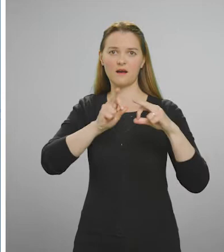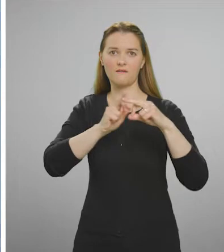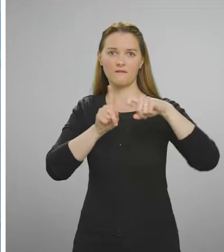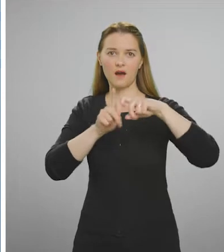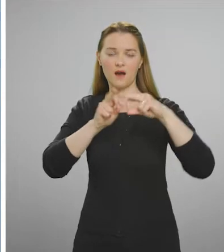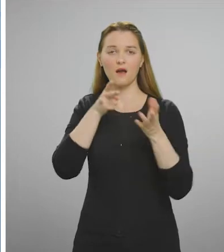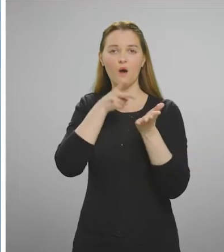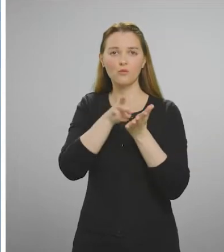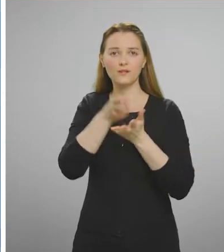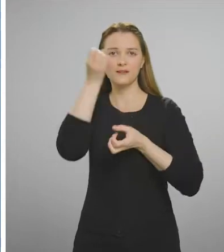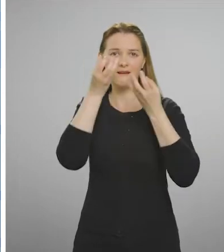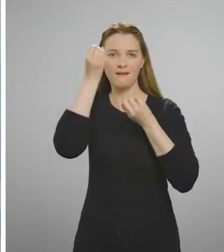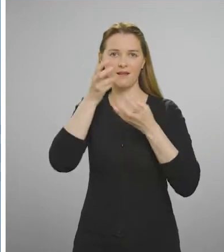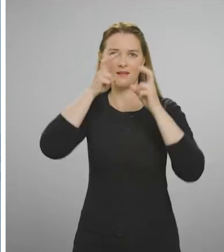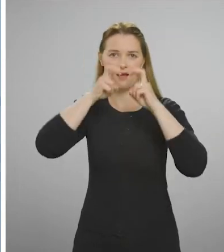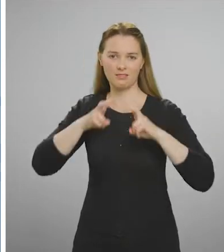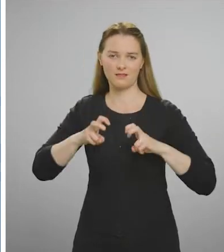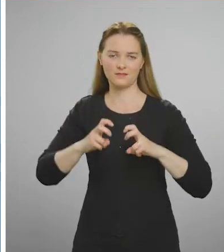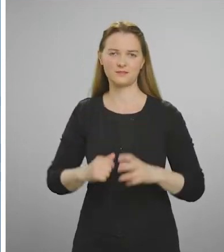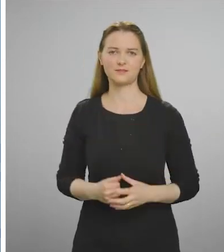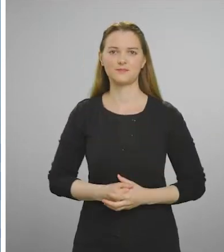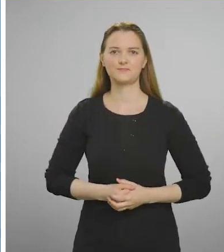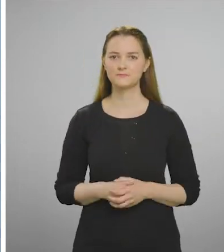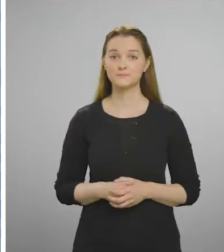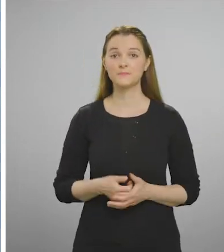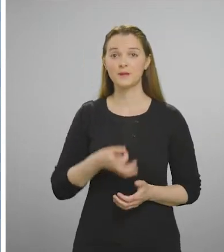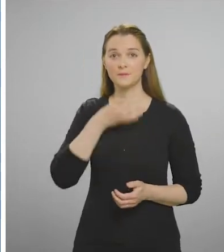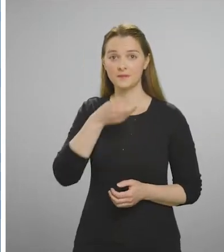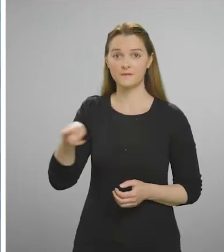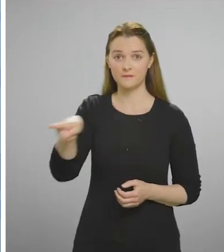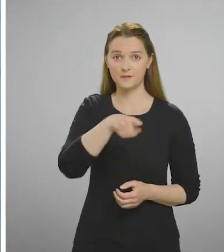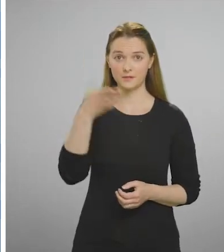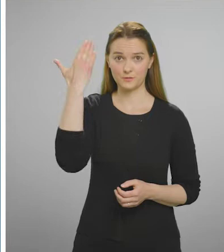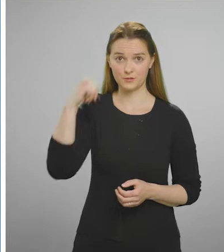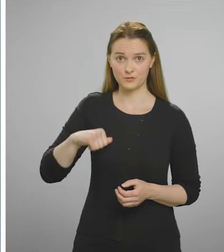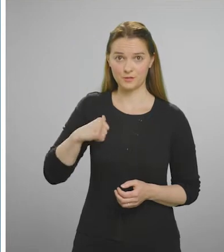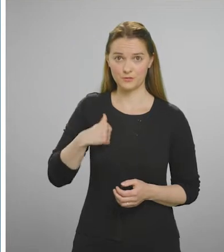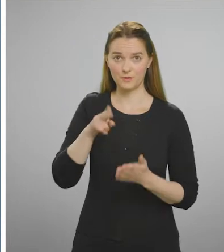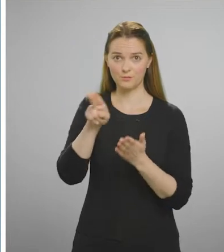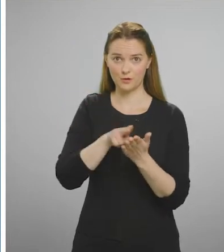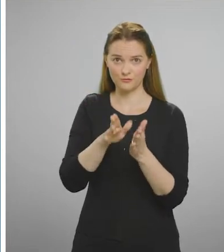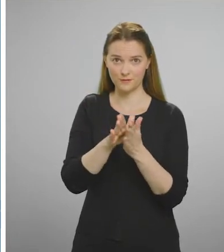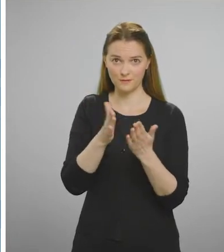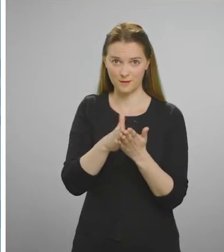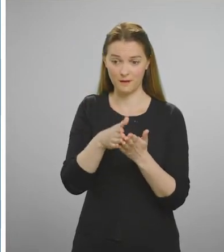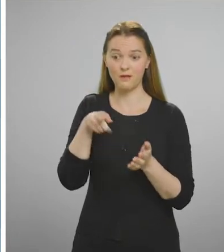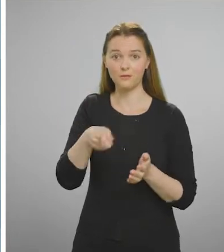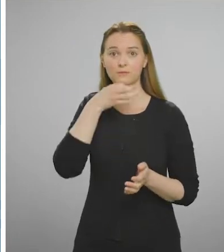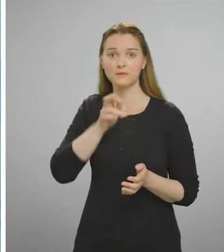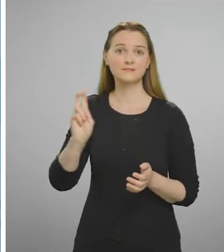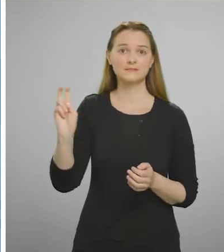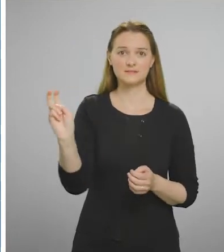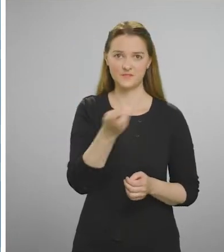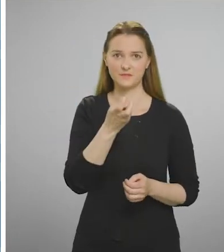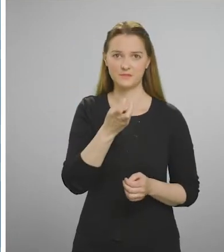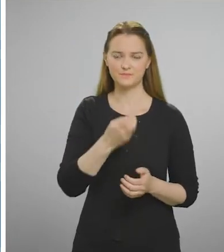Agencija Kvaka, Ured za kreativnu analizu. Pitanje jeste li u protekli godinu dana pročitali knjigu postavili